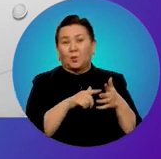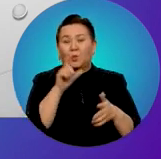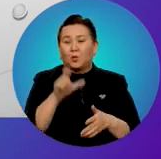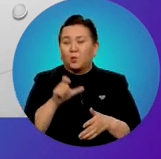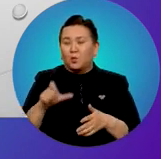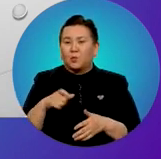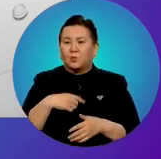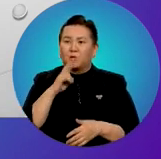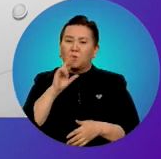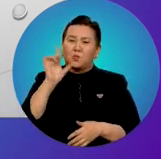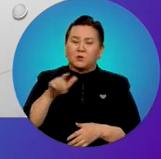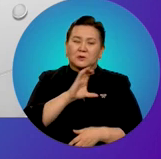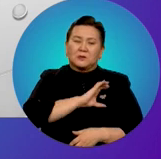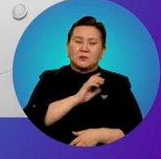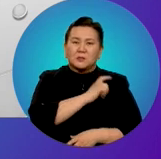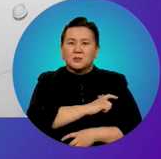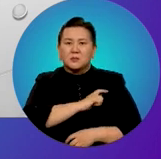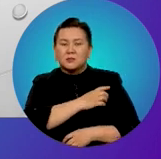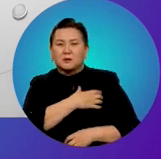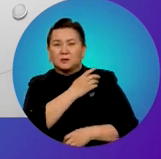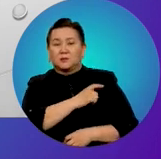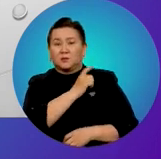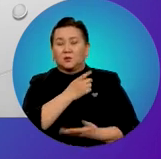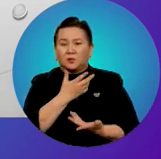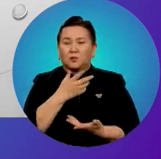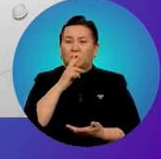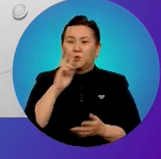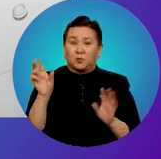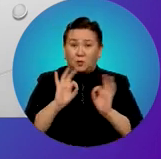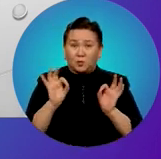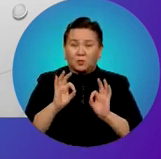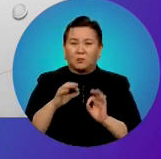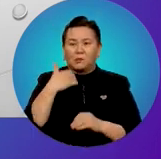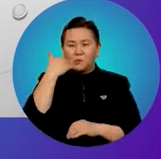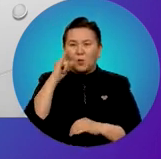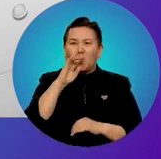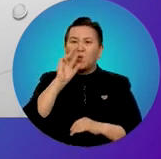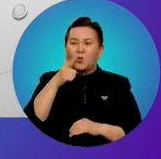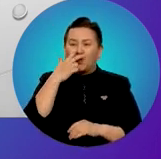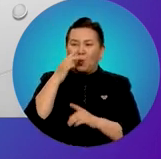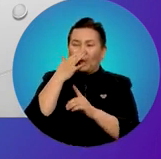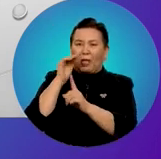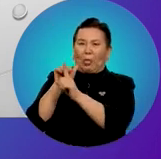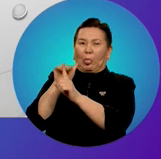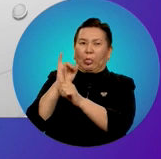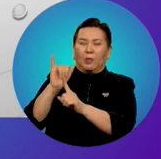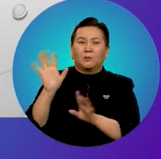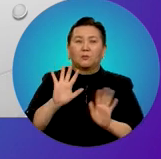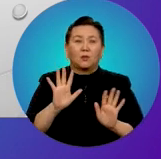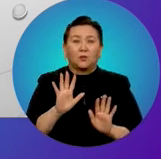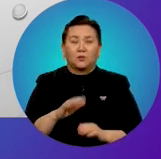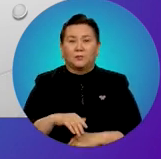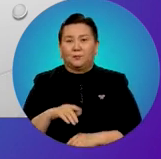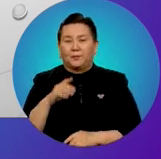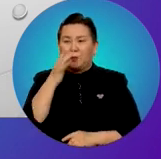үгээр эгүүтгэх, сэтгэлээр өхүүлэх маш эртний мөртлөө үгүй болдоггүй бузар хэрэглүүр бол гүтгэлэг юм. Гүтгэлэг